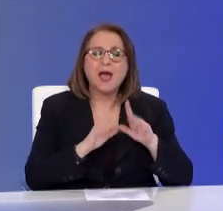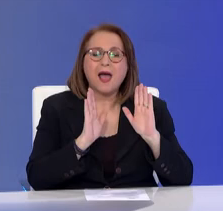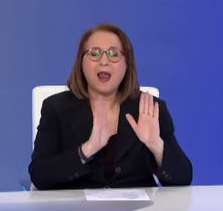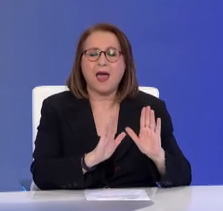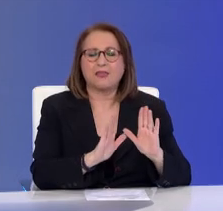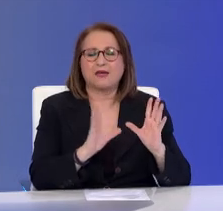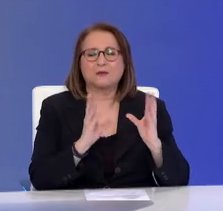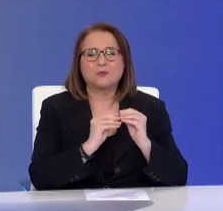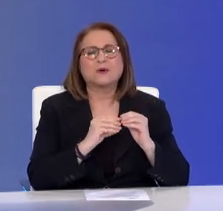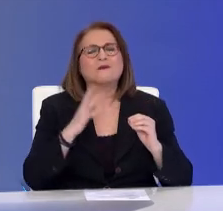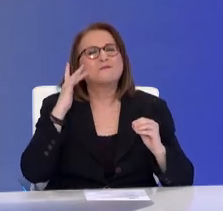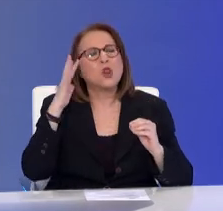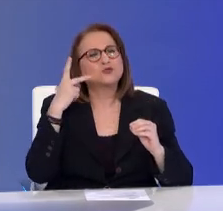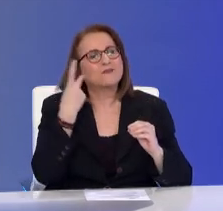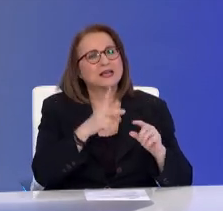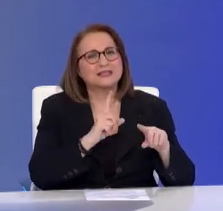φιλελληνισμό.